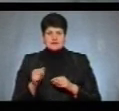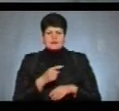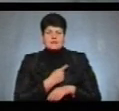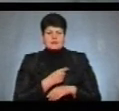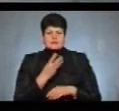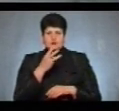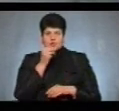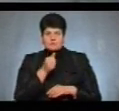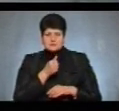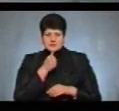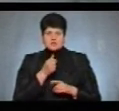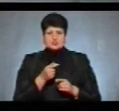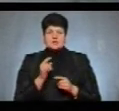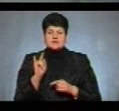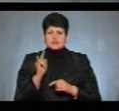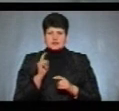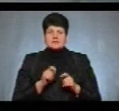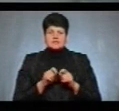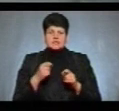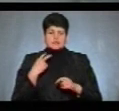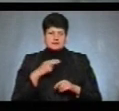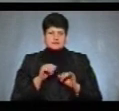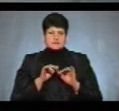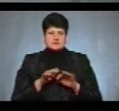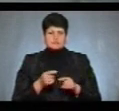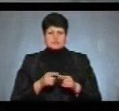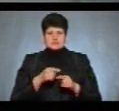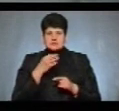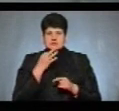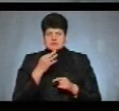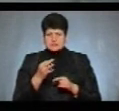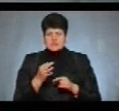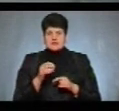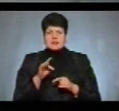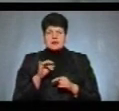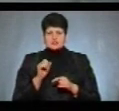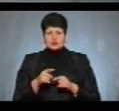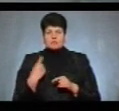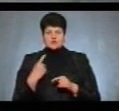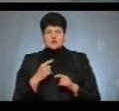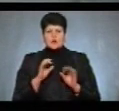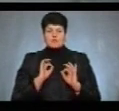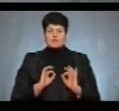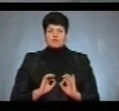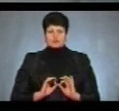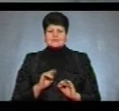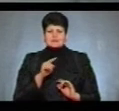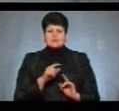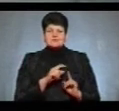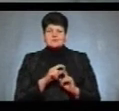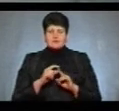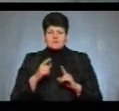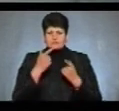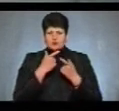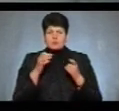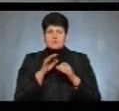дитини слідчі Бучицького відділення поліції відкрили кримінальне провадження. Про це повідомила речниця обласної прокуратури Леся Гурецька. За її словами,